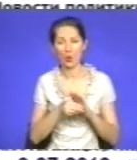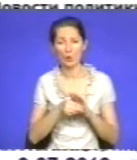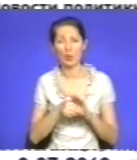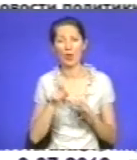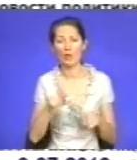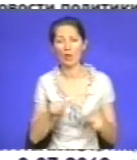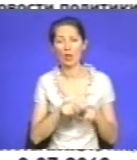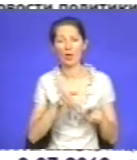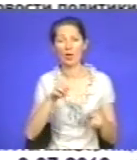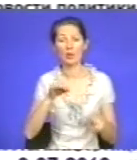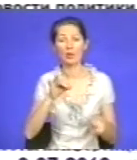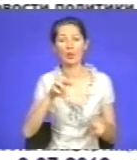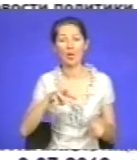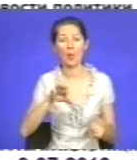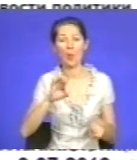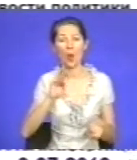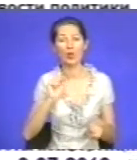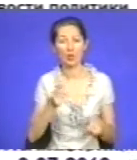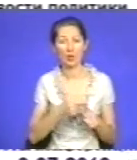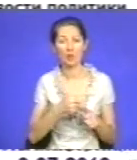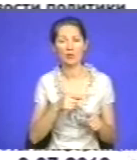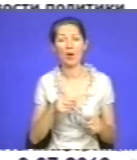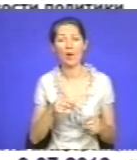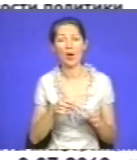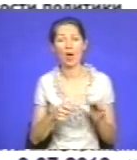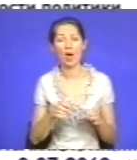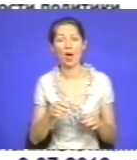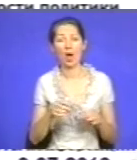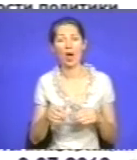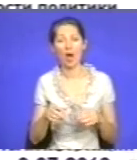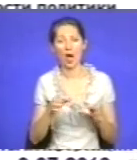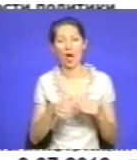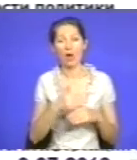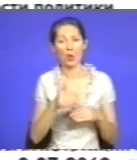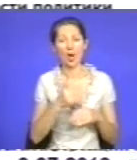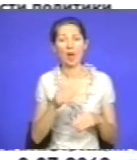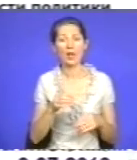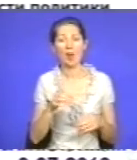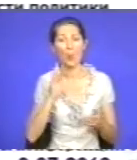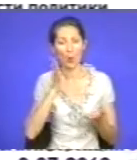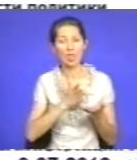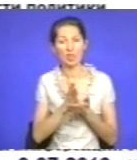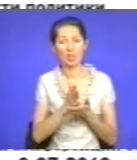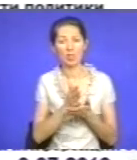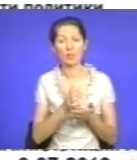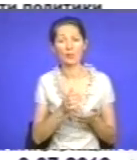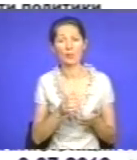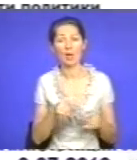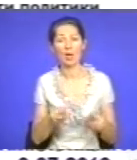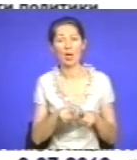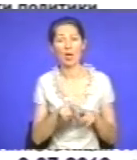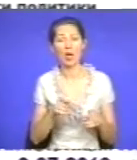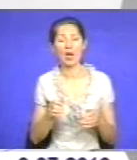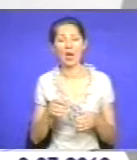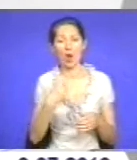назвав вирок політично мотивованим. Проте Єврокомісія підтримала рішення румунського суду та підкреслює важливість забезпечити визнання судових